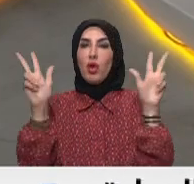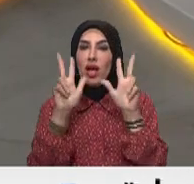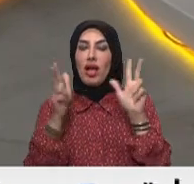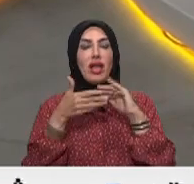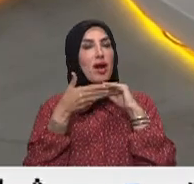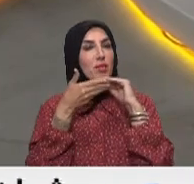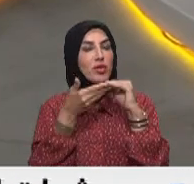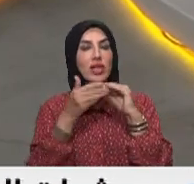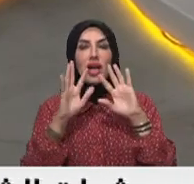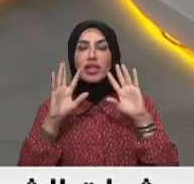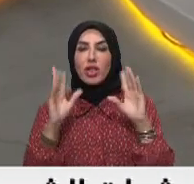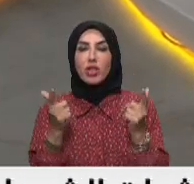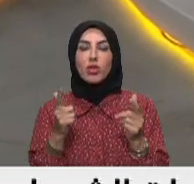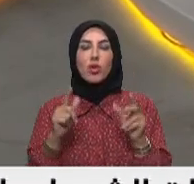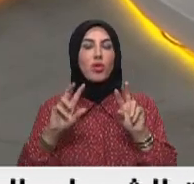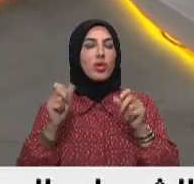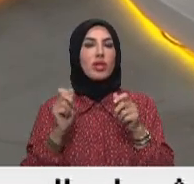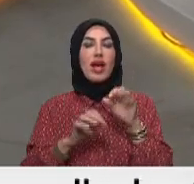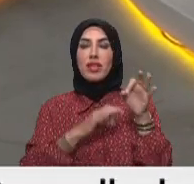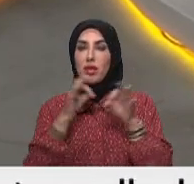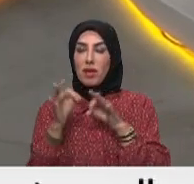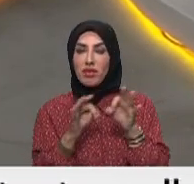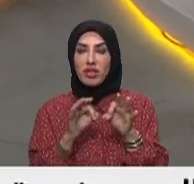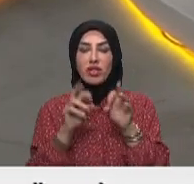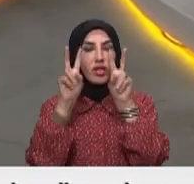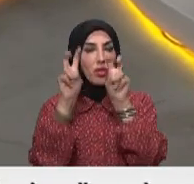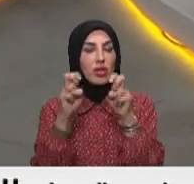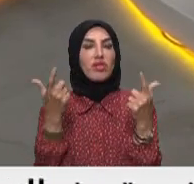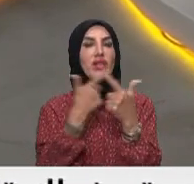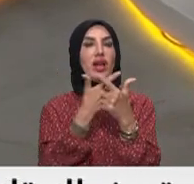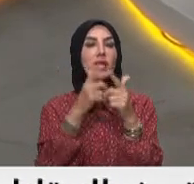خطة لوقف الحرب في لبنان؟